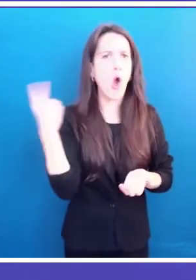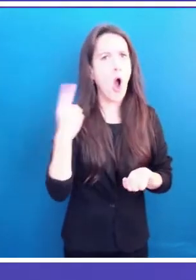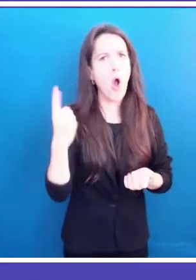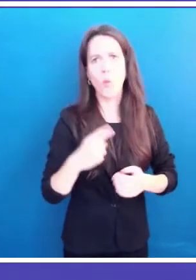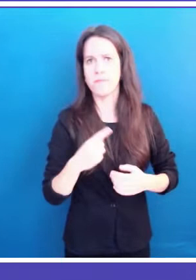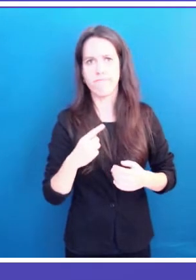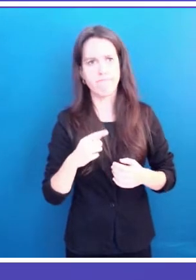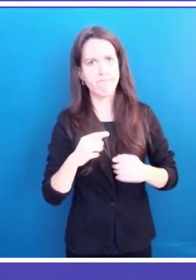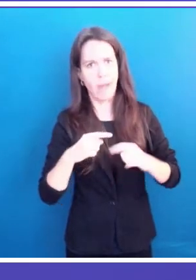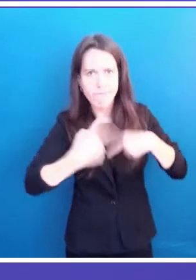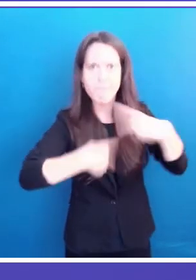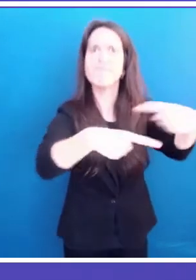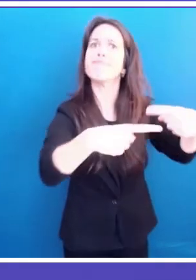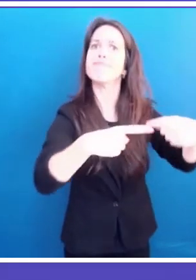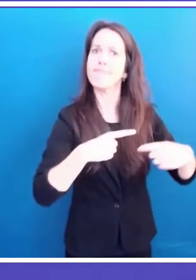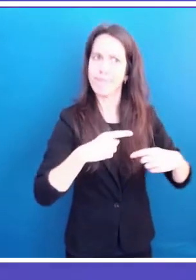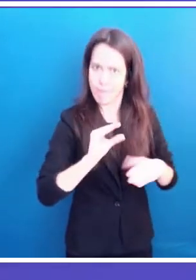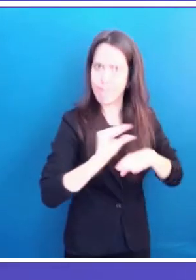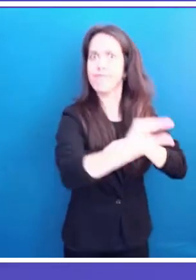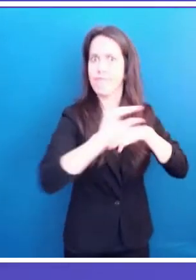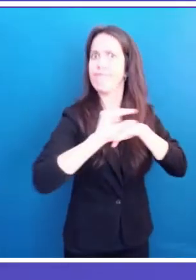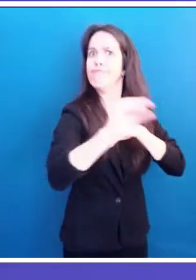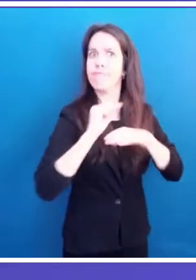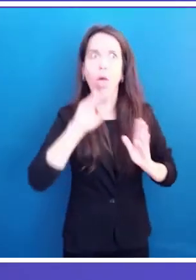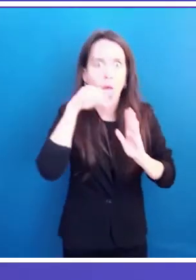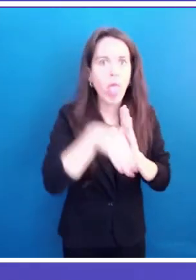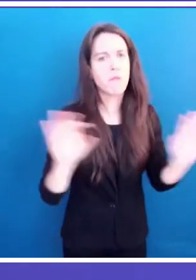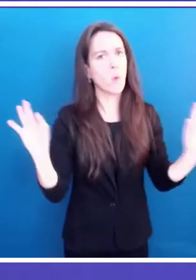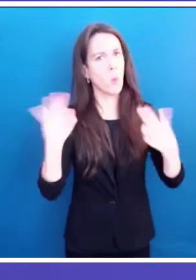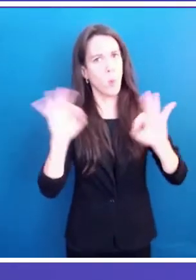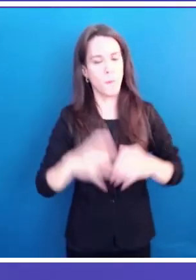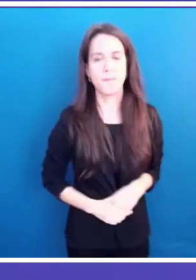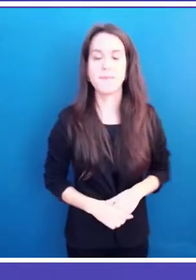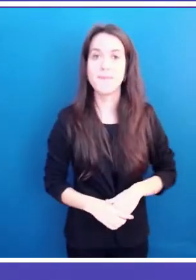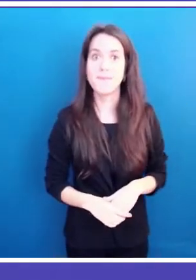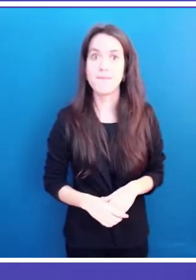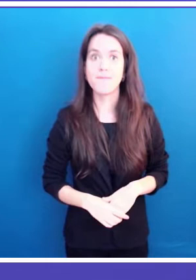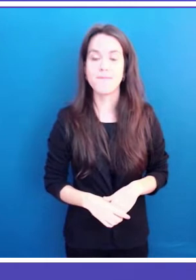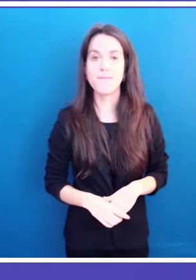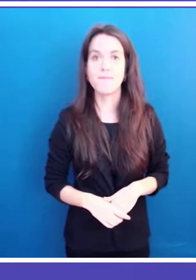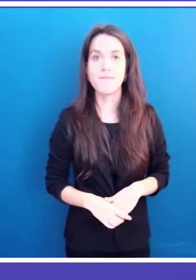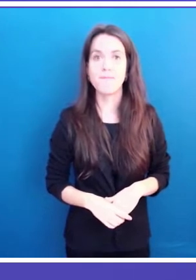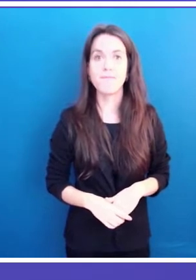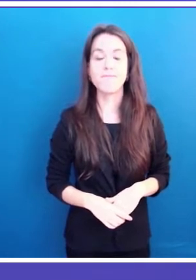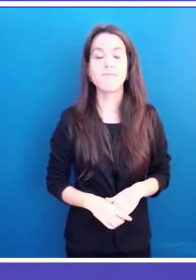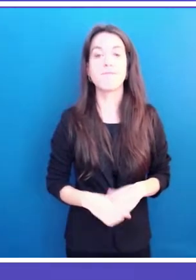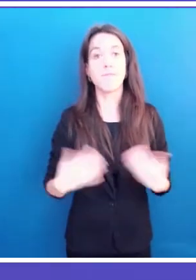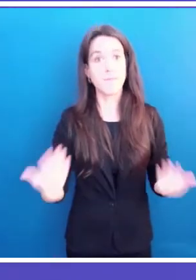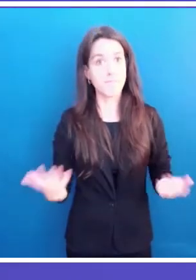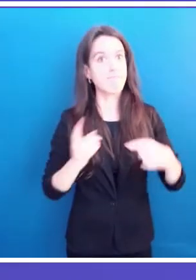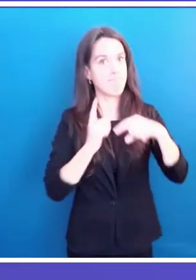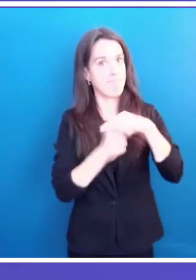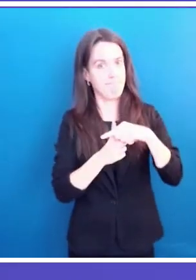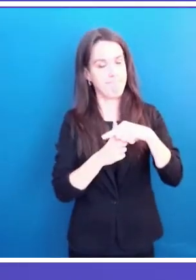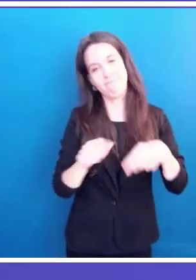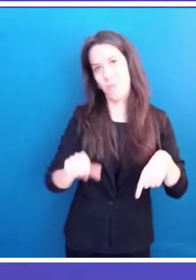خلال جائحة كورونا. تم التركيز على تأمين